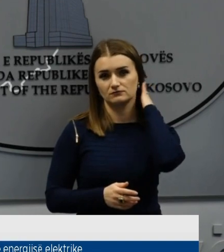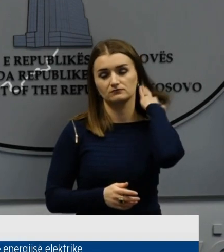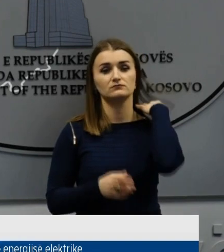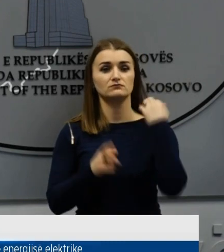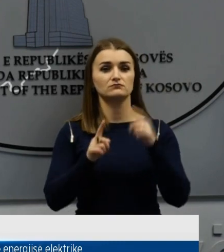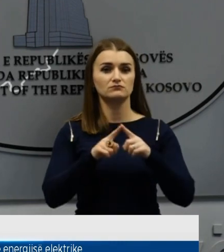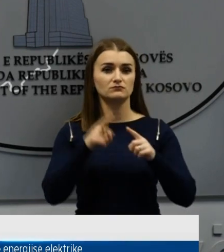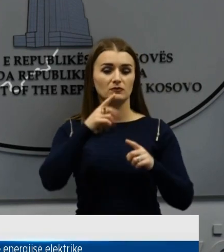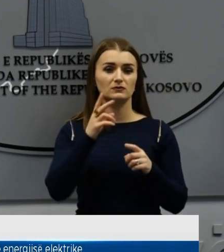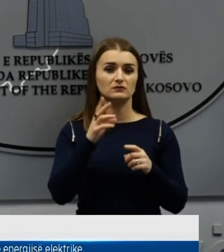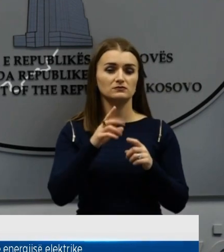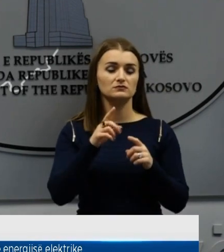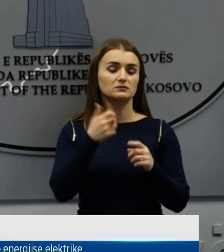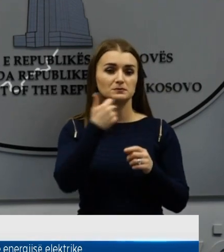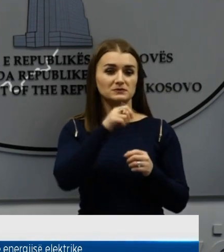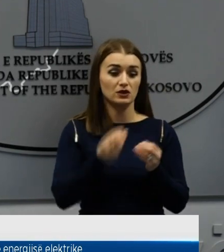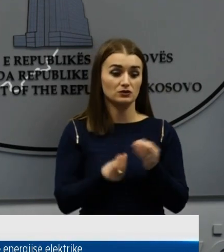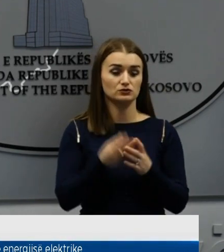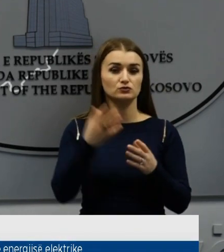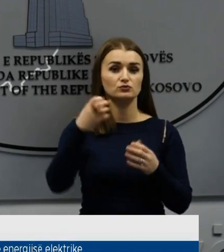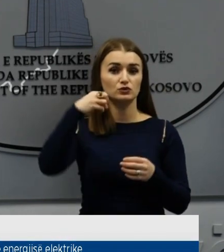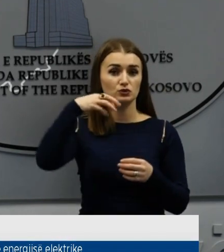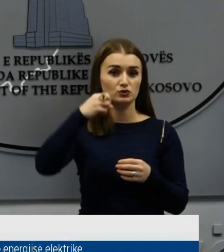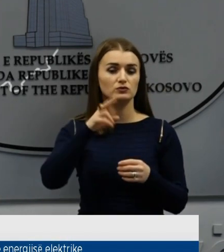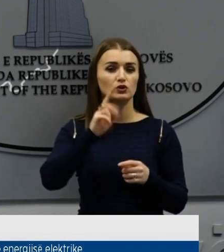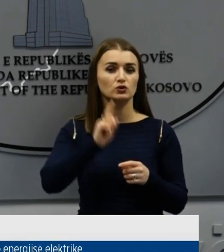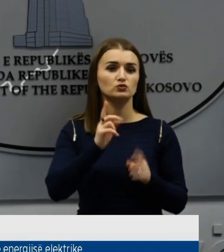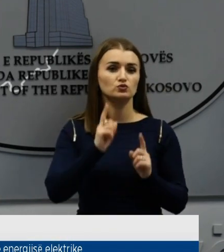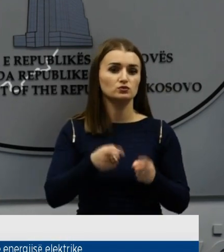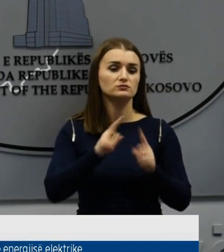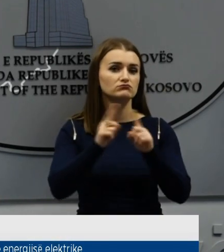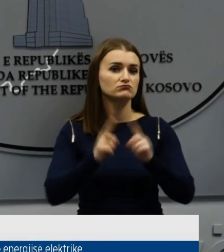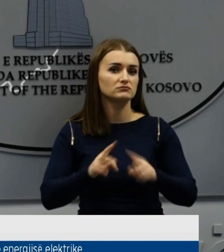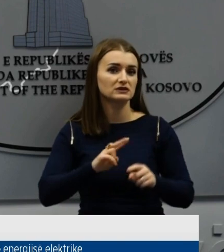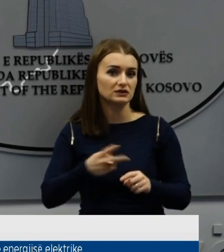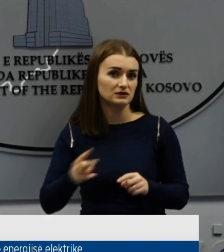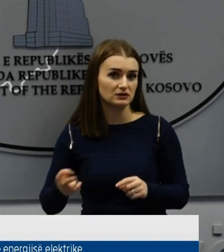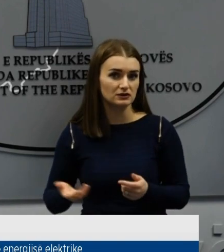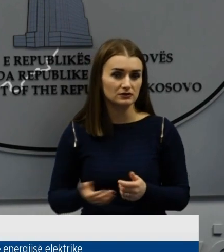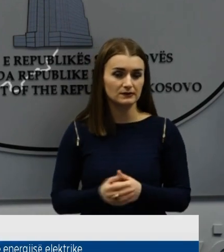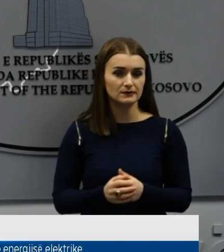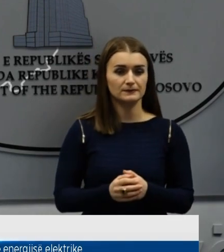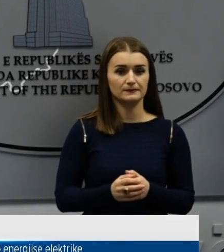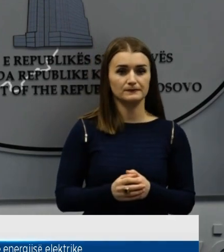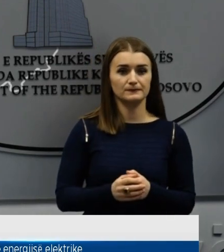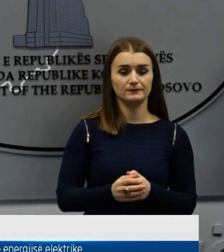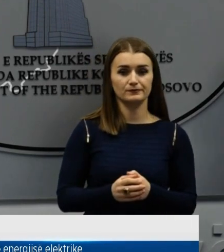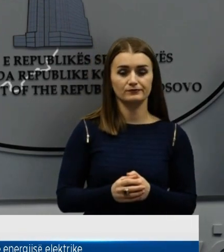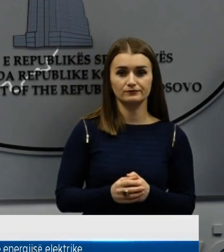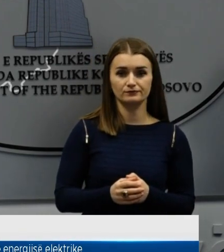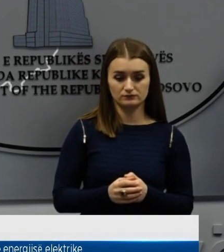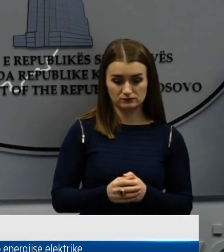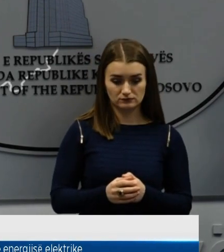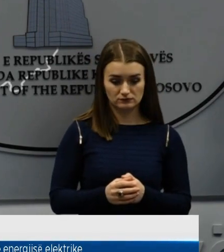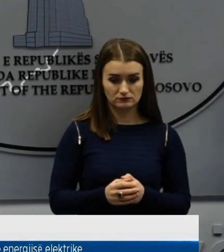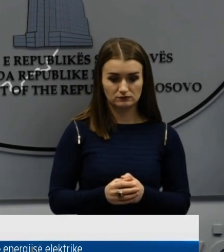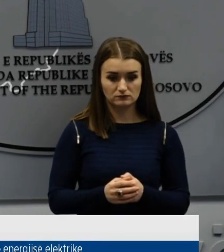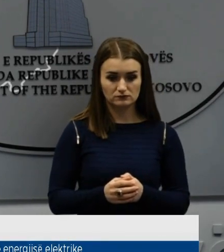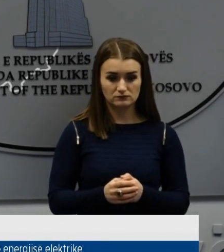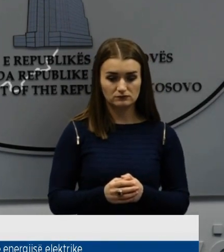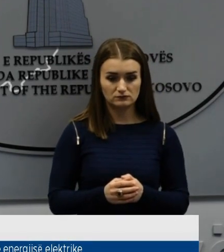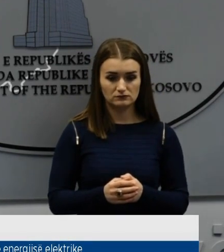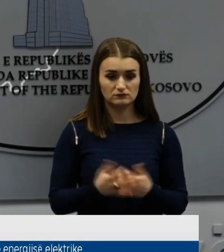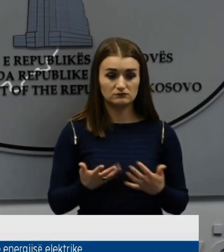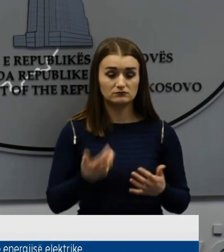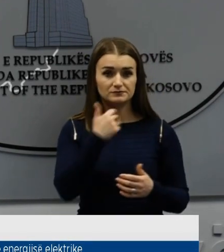burimeve energjetike. Në Kosovë aktualisht burimet tona energjetike të tjera përveç termoelektronave janë burime të